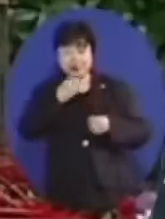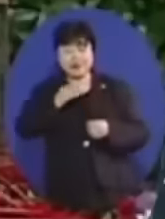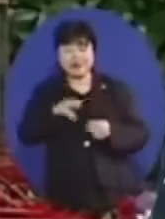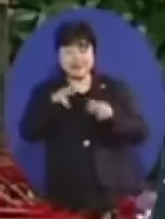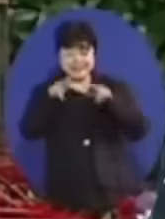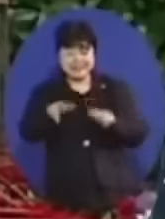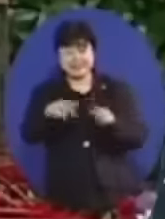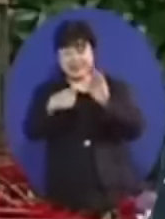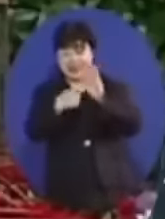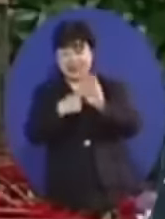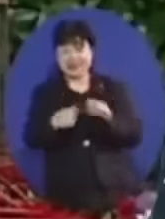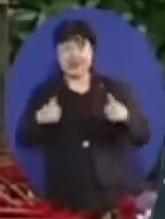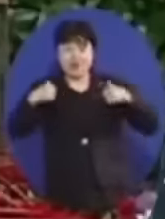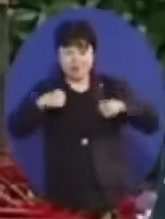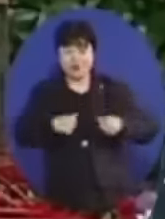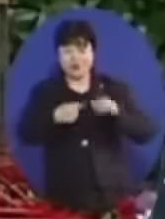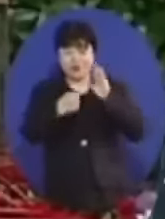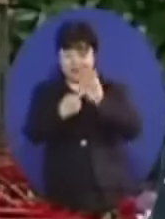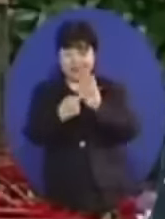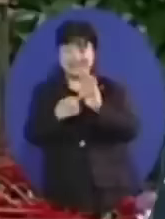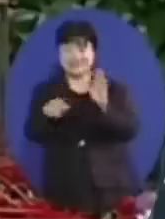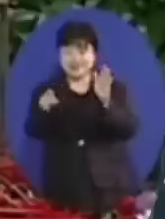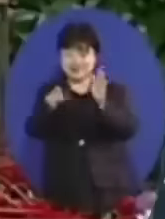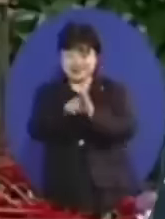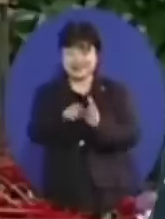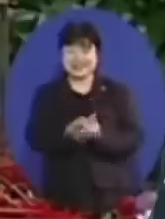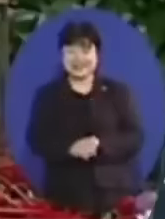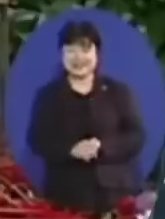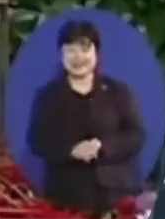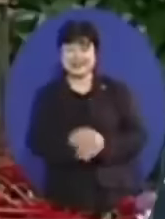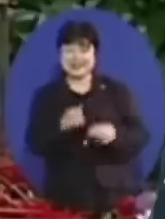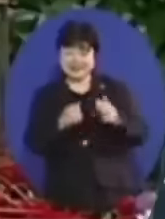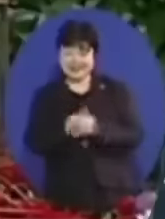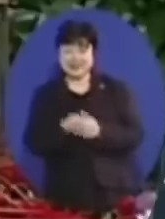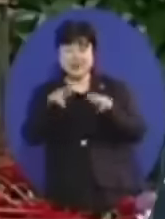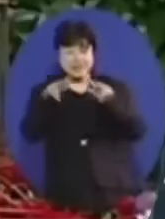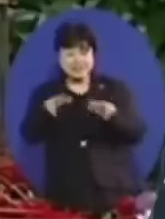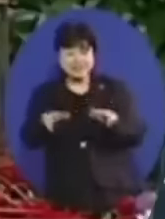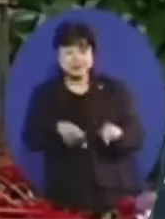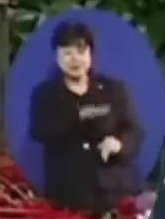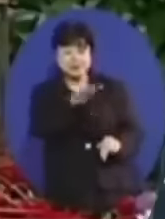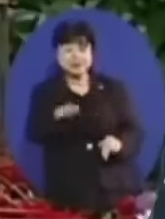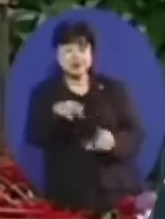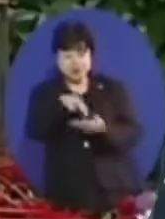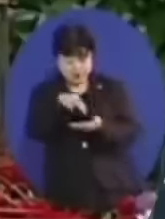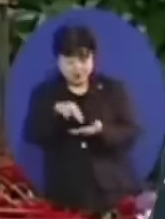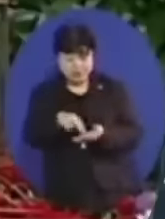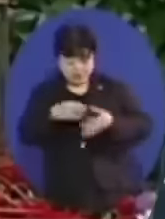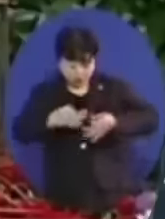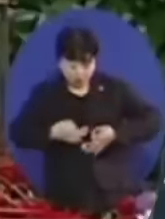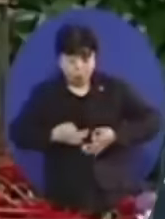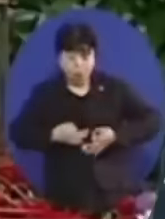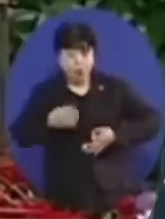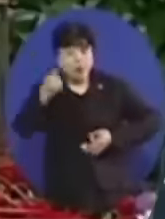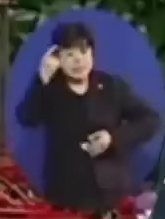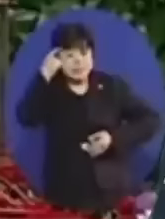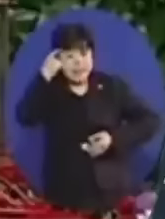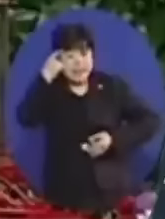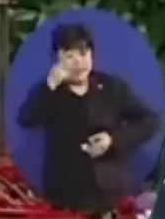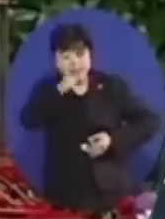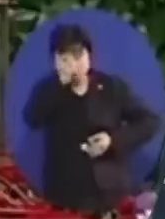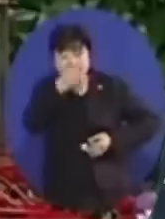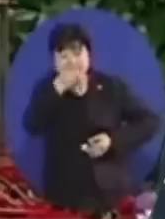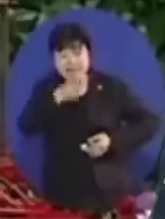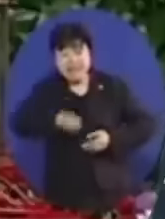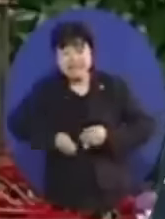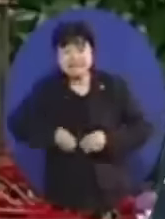현실로 옷을 입고 나타나게 되는 것입니다. 그러므로 우리는 지금 우리가 어떠한 처지에 있든지 우리의 생각에 좋은 씨앗을